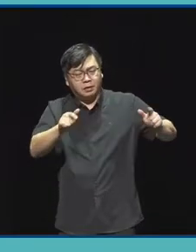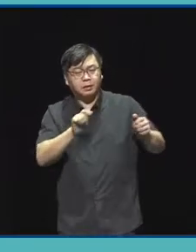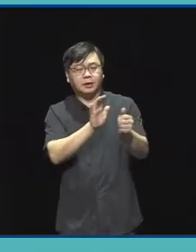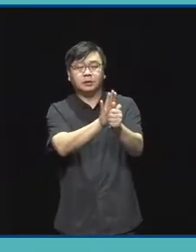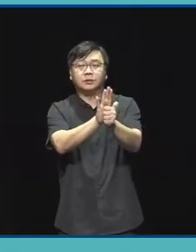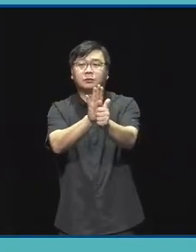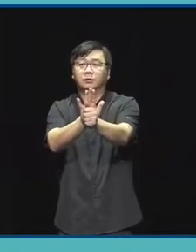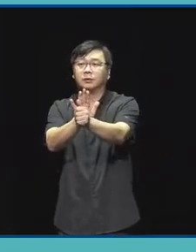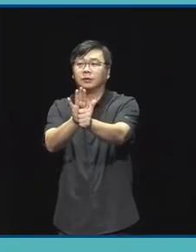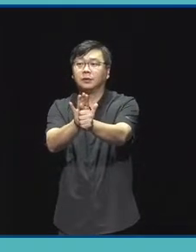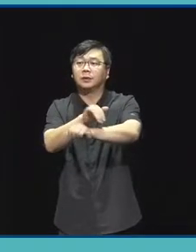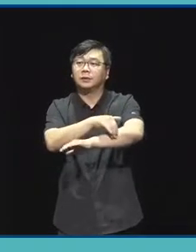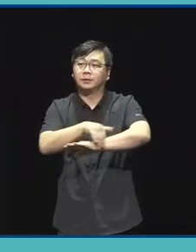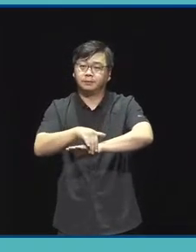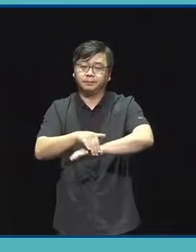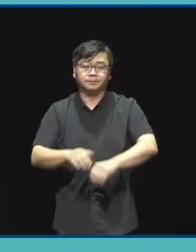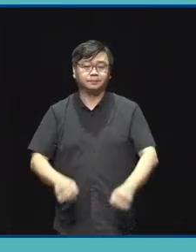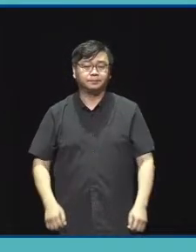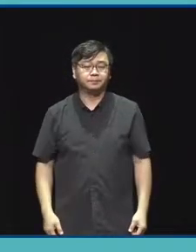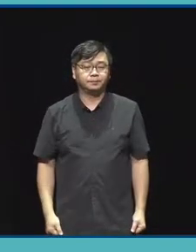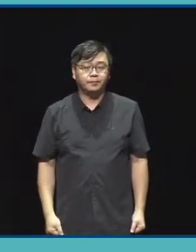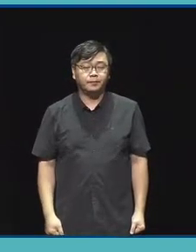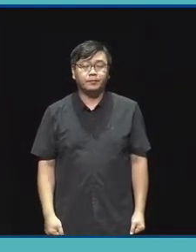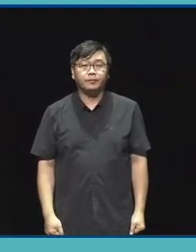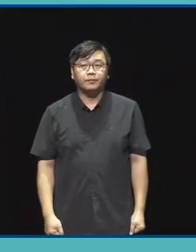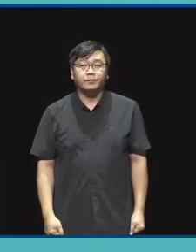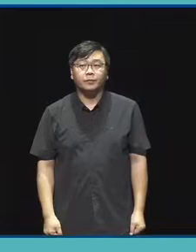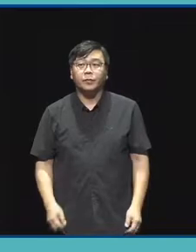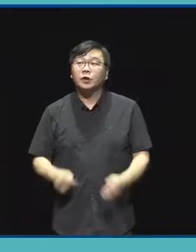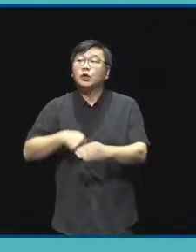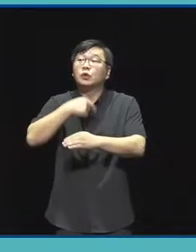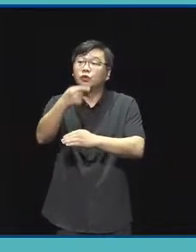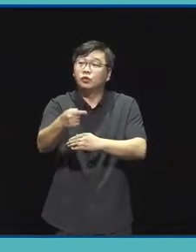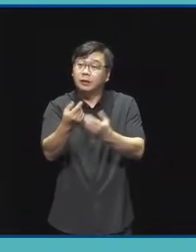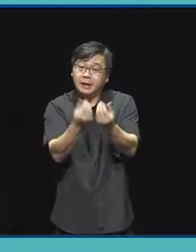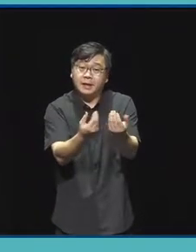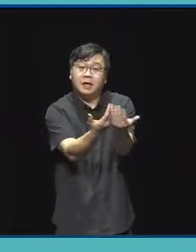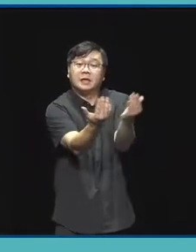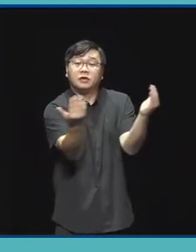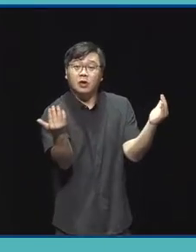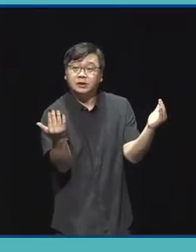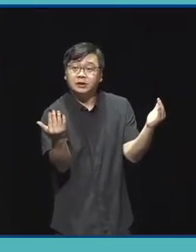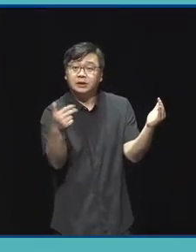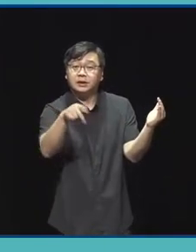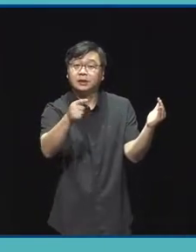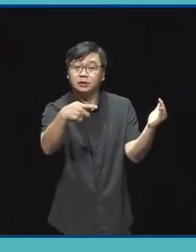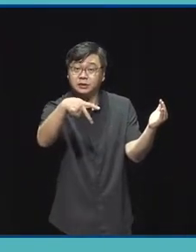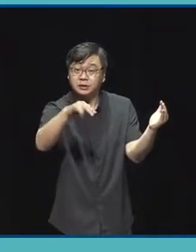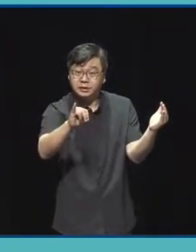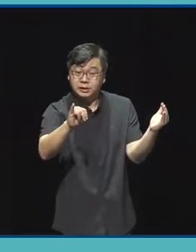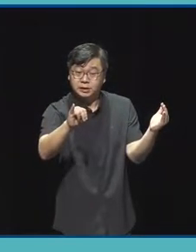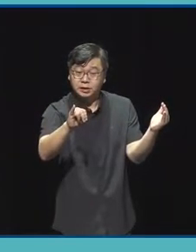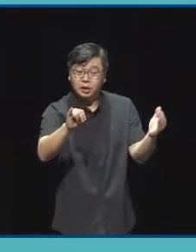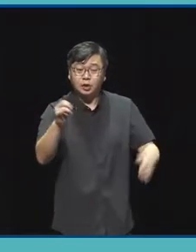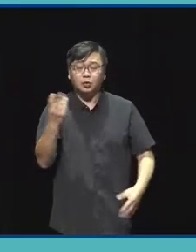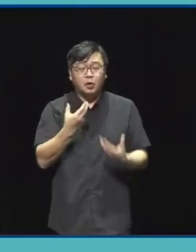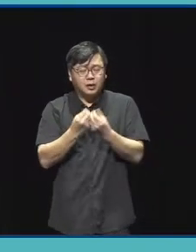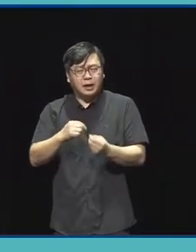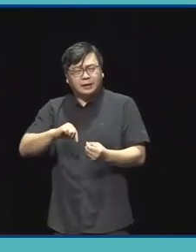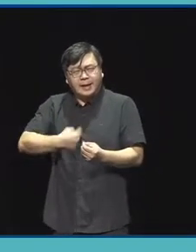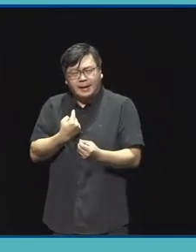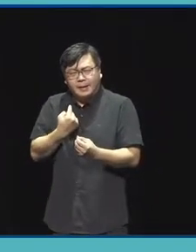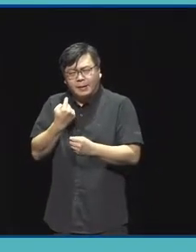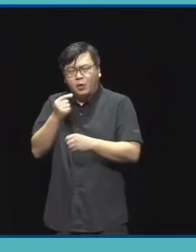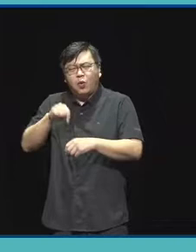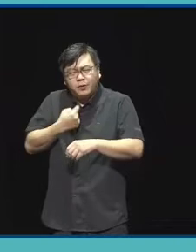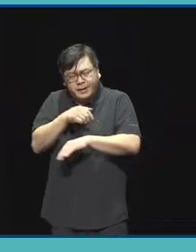지원하는 그런 방식이고요 어쨌든 그 이후에 전시라든지 우수 전시가 이제 독립기획자 분들이 그런